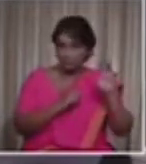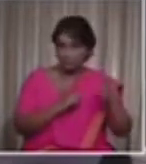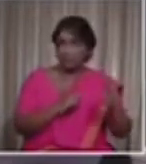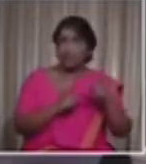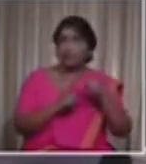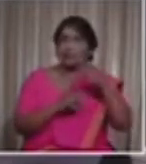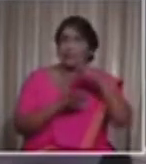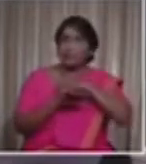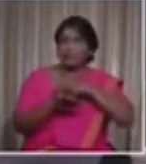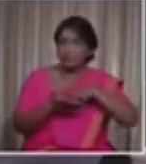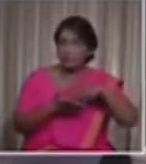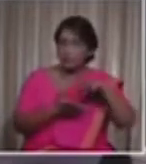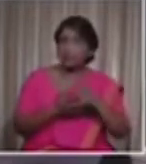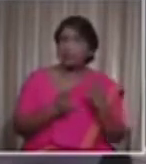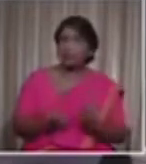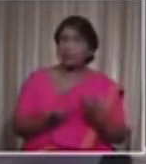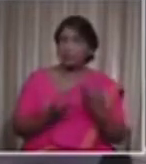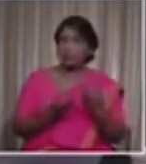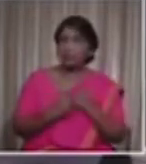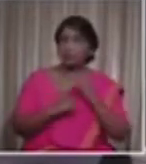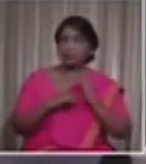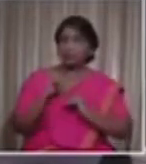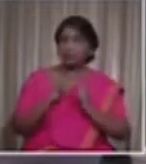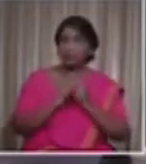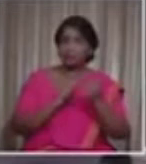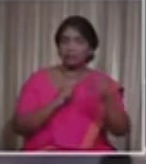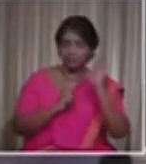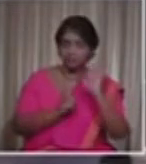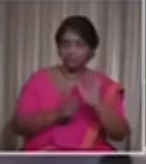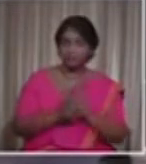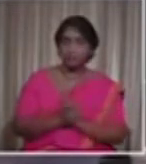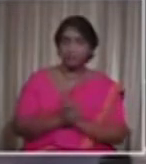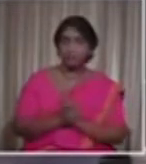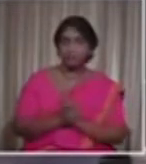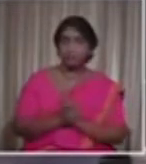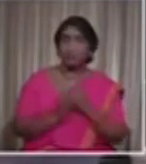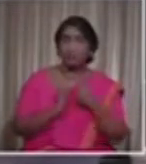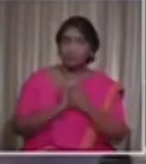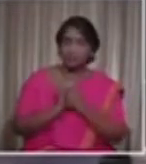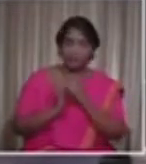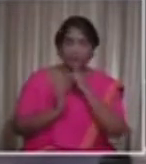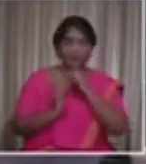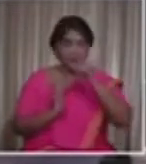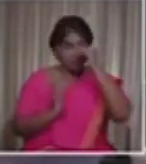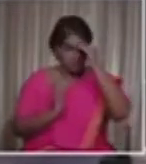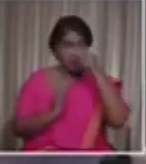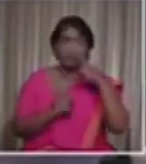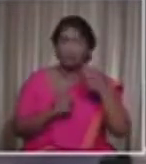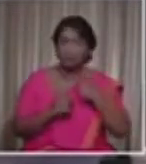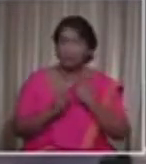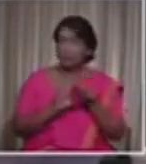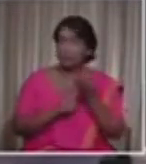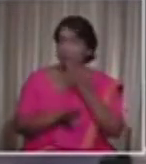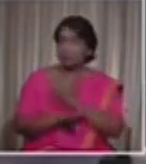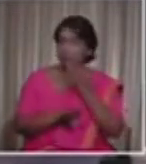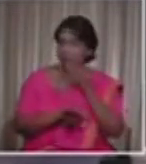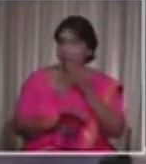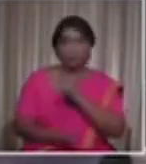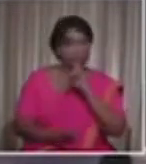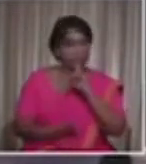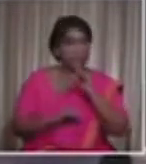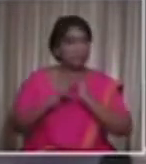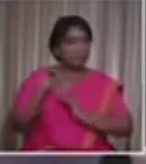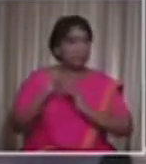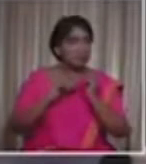දිස්ත්‍රික්ක මට්ටමින් අවශ්‍ය කටයුතු මේ වන විටත් සිදු කරලා තිබෙනවා. ගරු කථානායකතුමනි, මම කලින් ප්‍රකාශ කළ